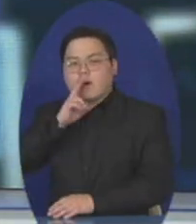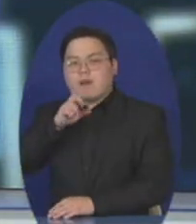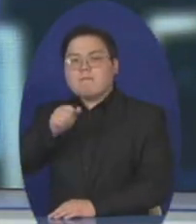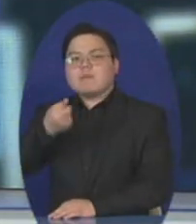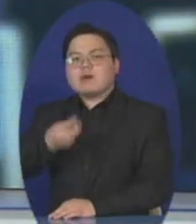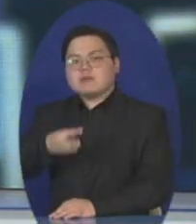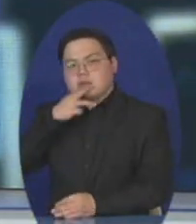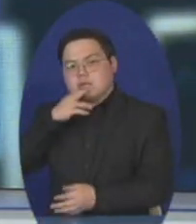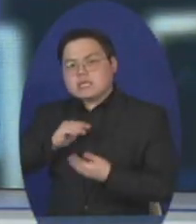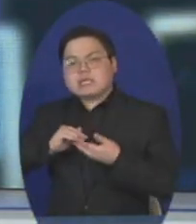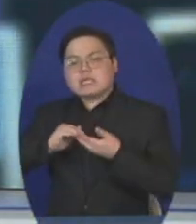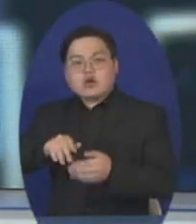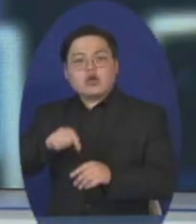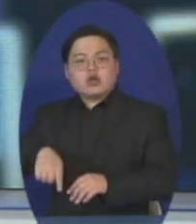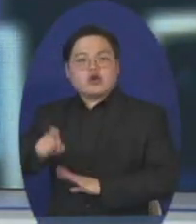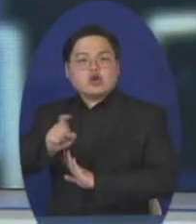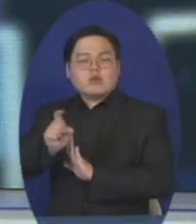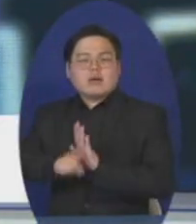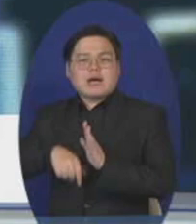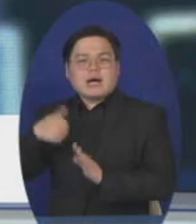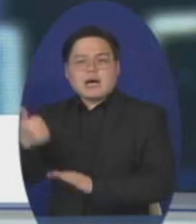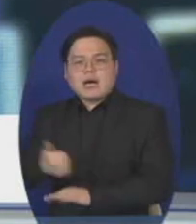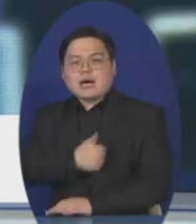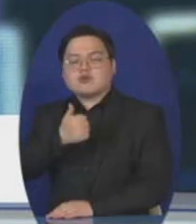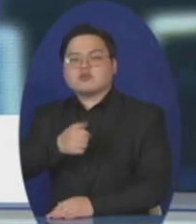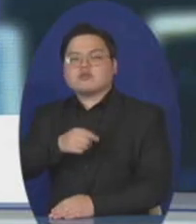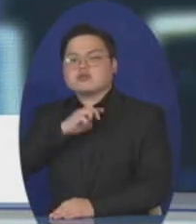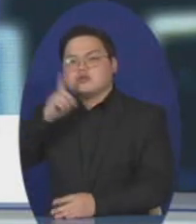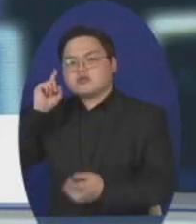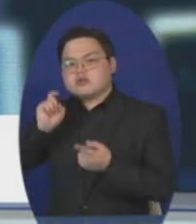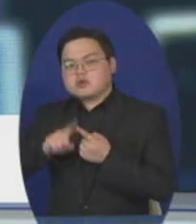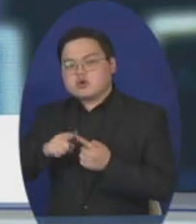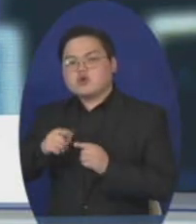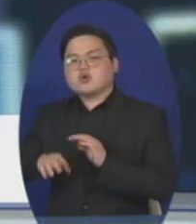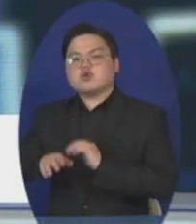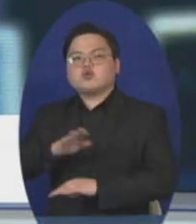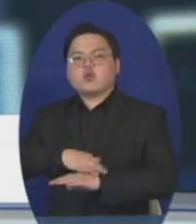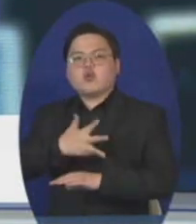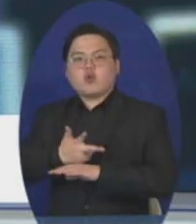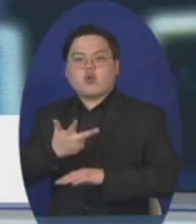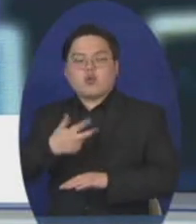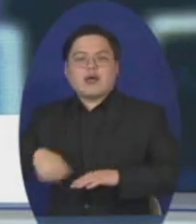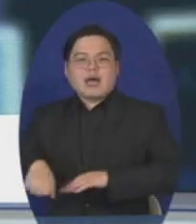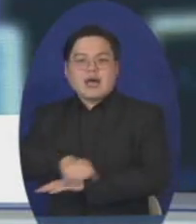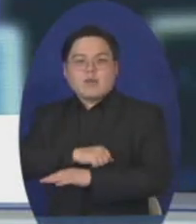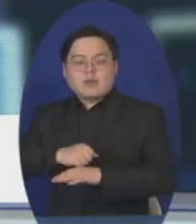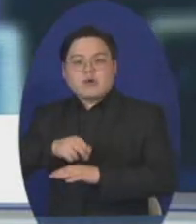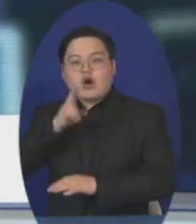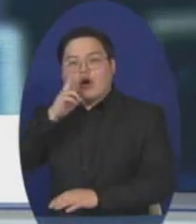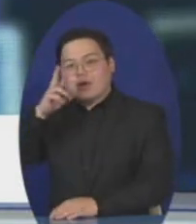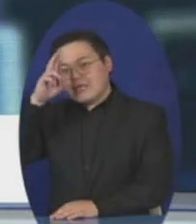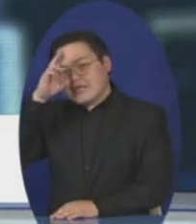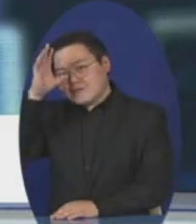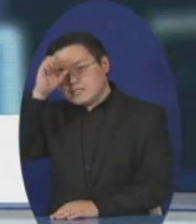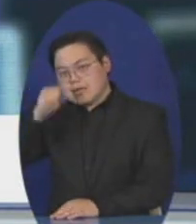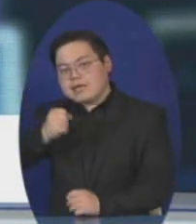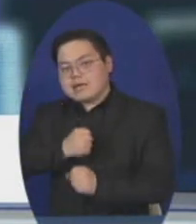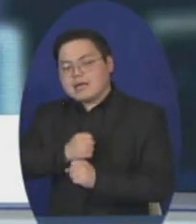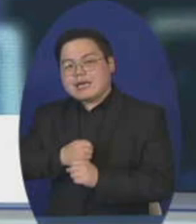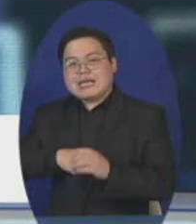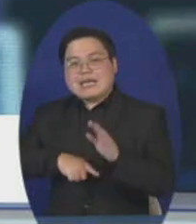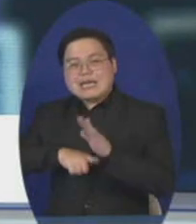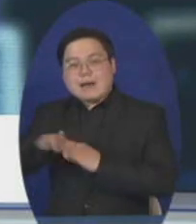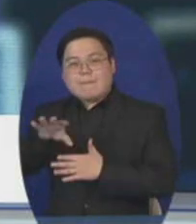танилцуулъя. Энэ хөтөлбөрийн хэрэгжилтийг одоо хангах зорилгоор зүүн 3 аймагт хүнс хөдөө аж ахуй хөнгөн үйлдвэрийн сайд ажиллаж байна. Эхний удаад махны экспортыг